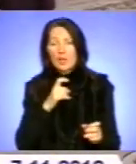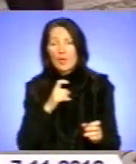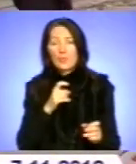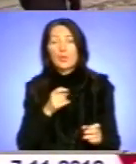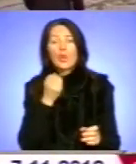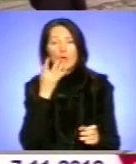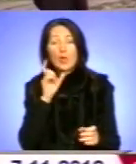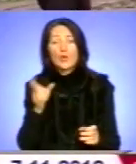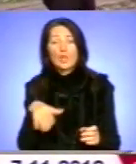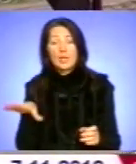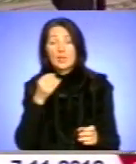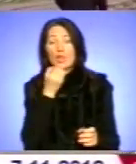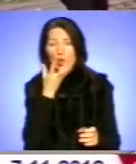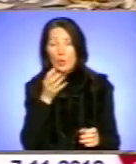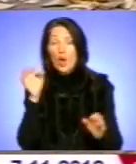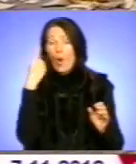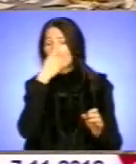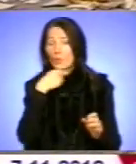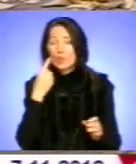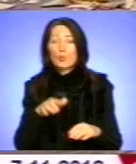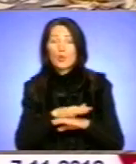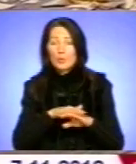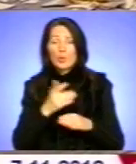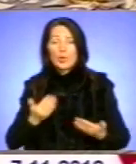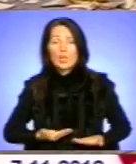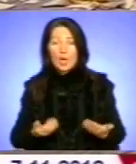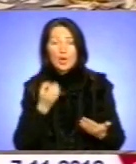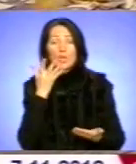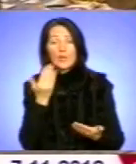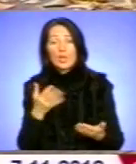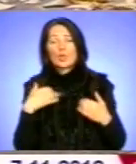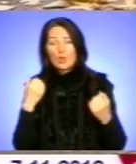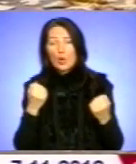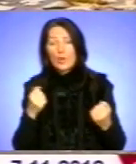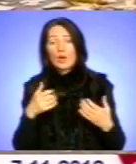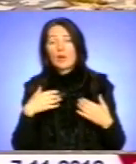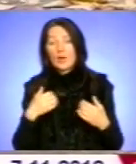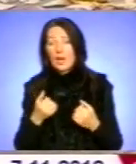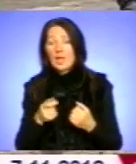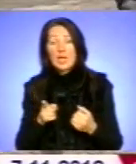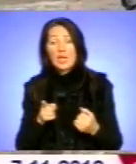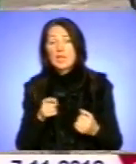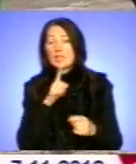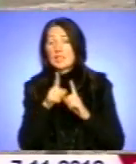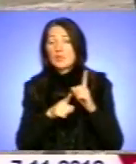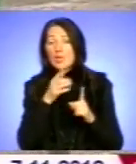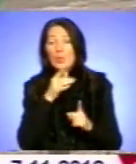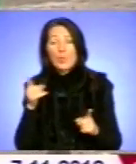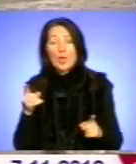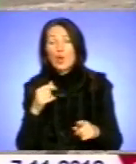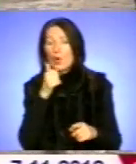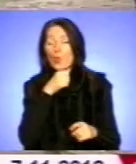гаразд в особистому і суспільному житті, якщо вона здорова фізично, зміни пір року та погоди відчувати не